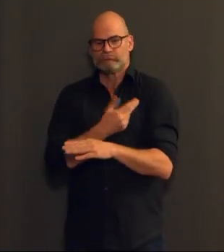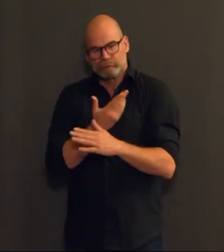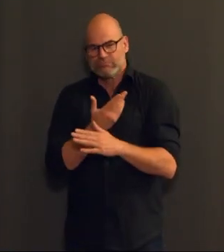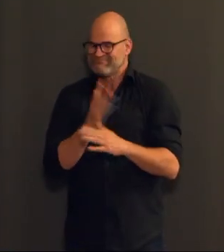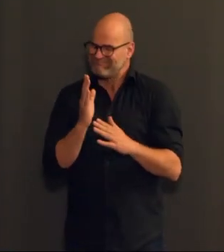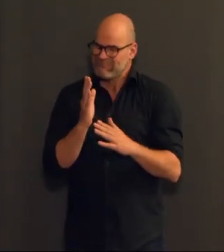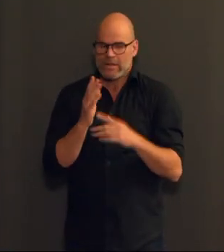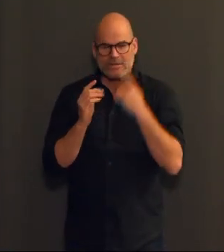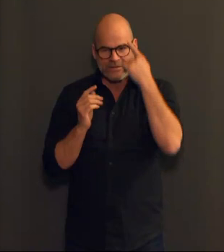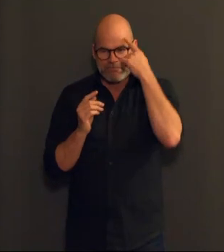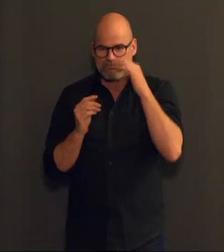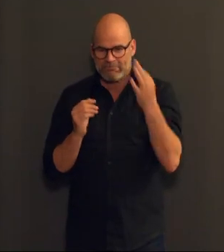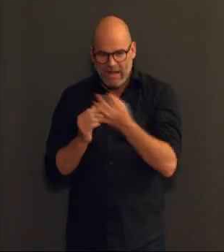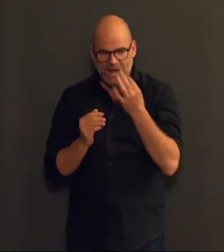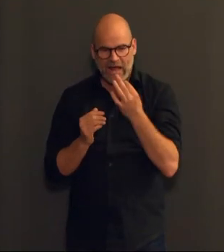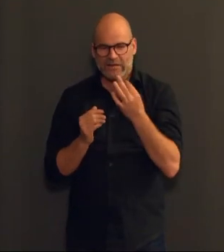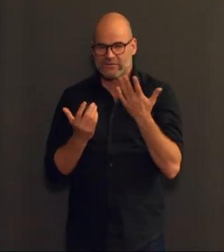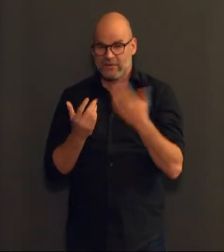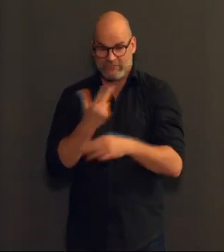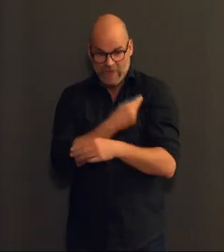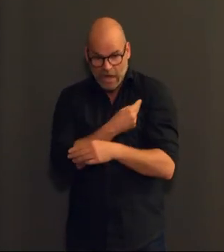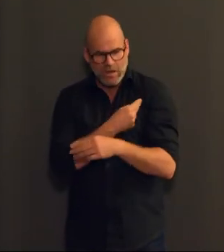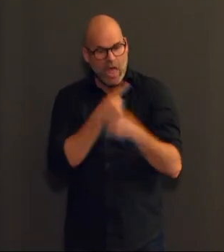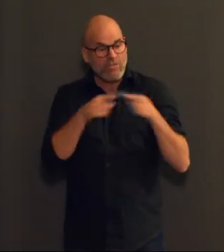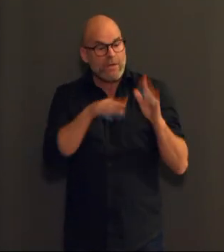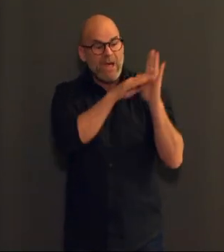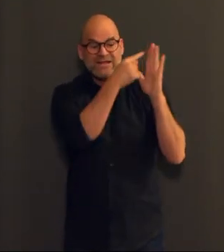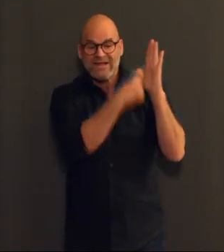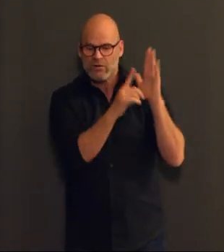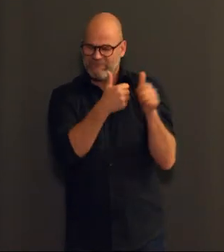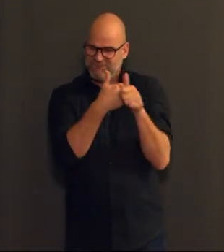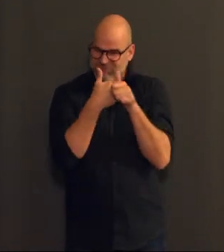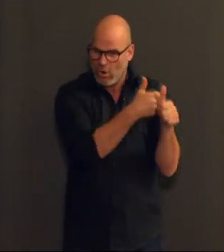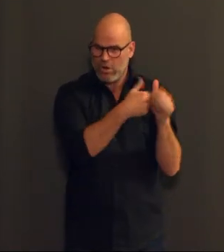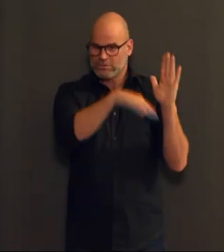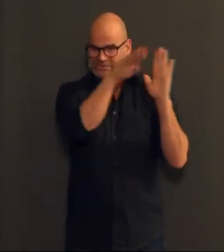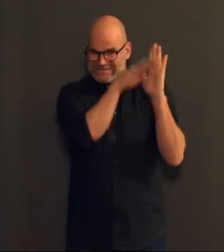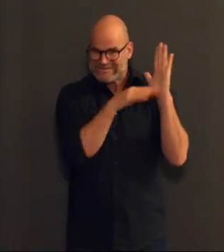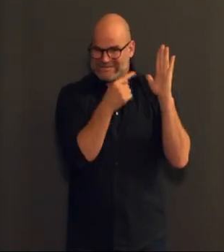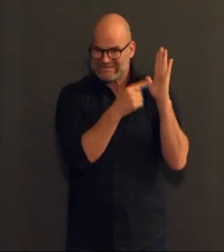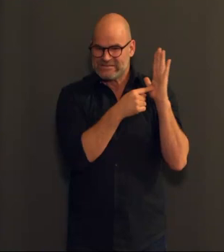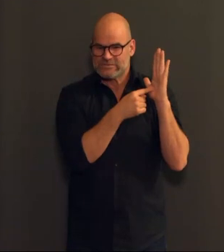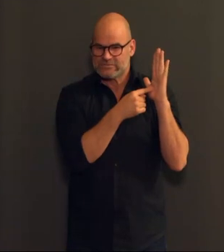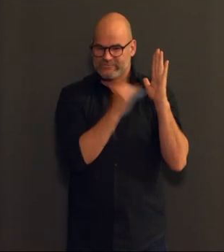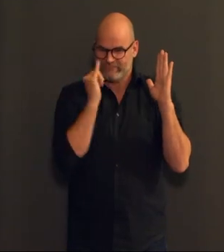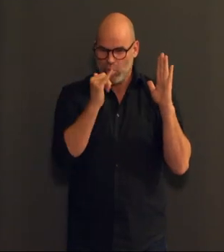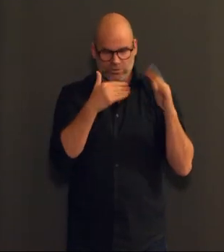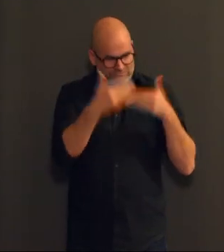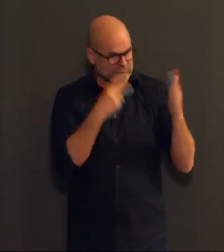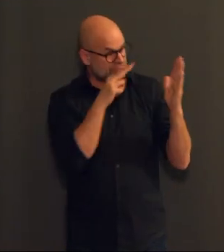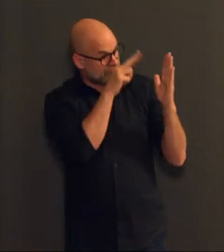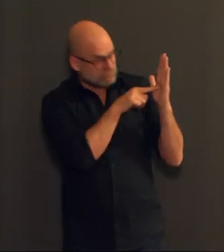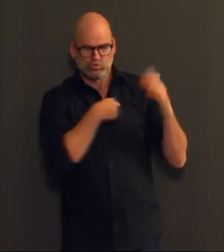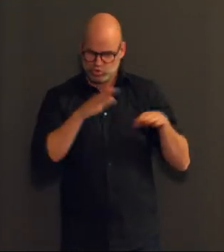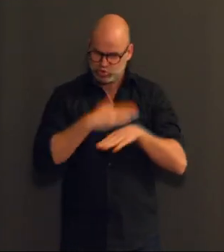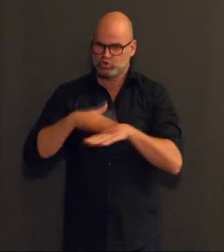een aantal maatregelen die we nog steeds moeten respecteren. Denk daarbij aan het beperken van uw dichte contacten binnen